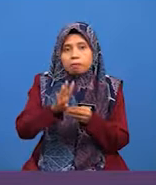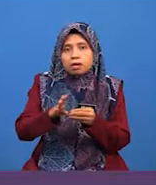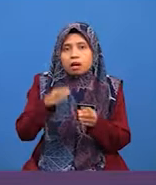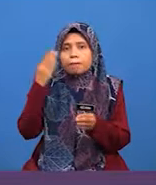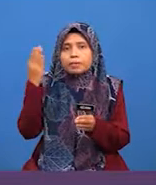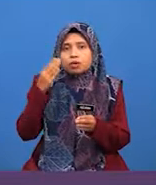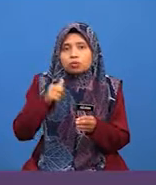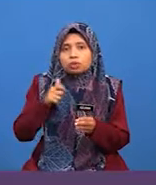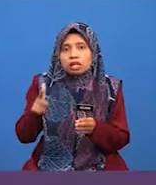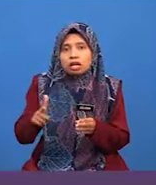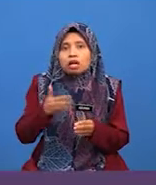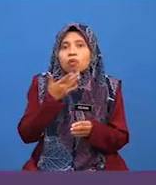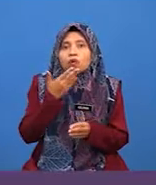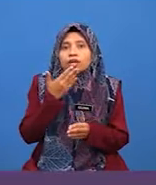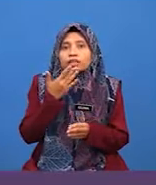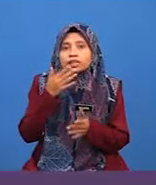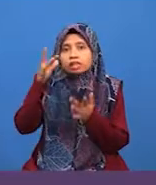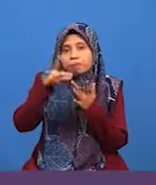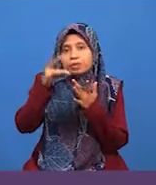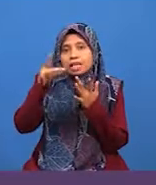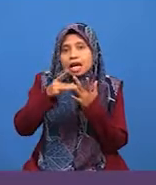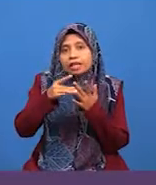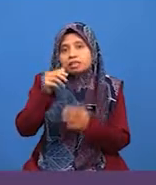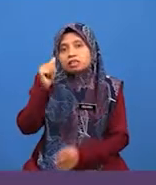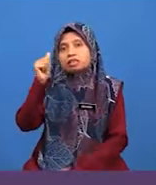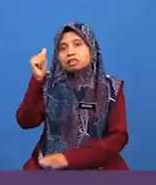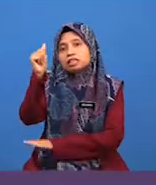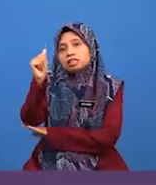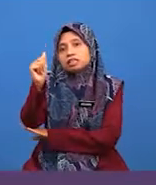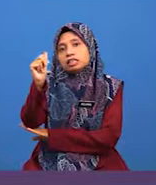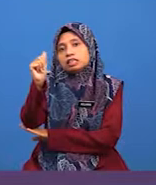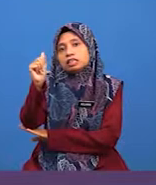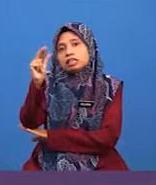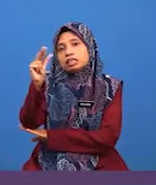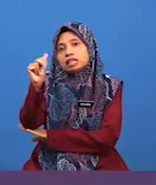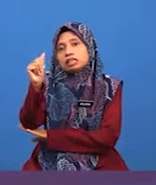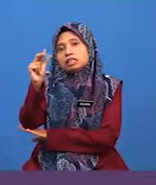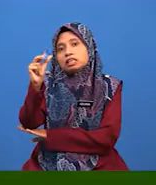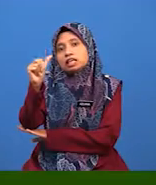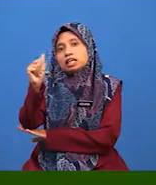Biru ialah warna pilihan Naufal.